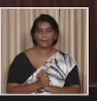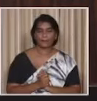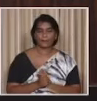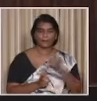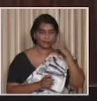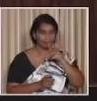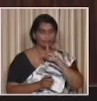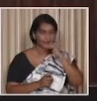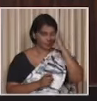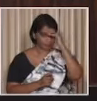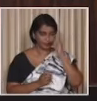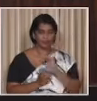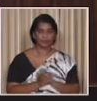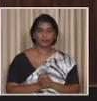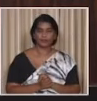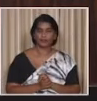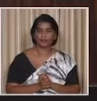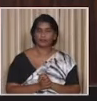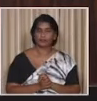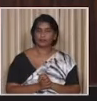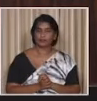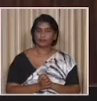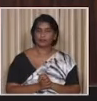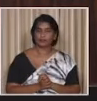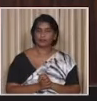కరుణీయ జగదానాగతుమణి